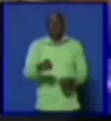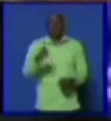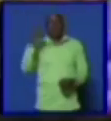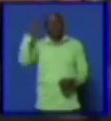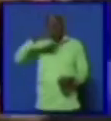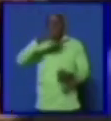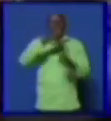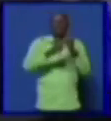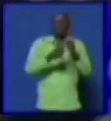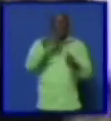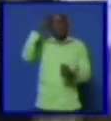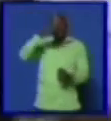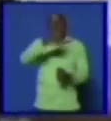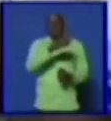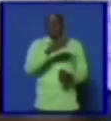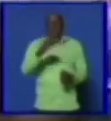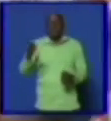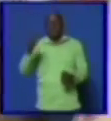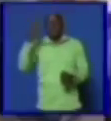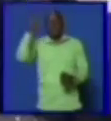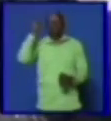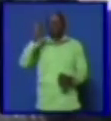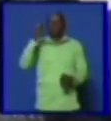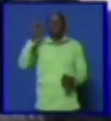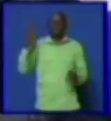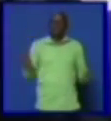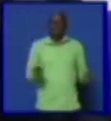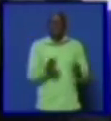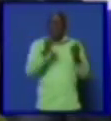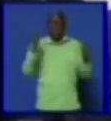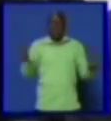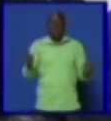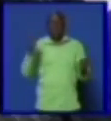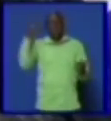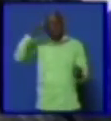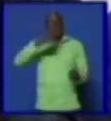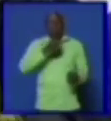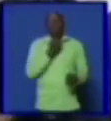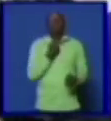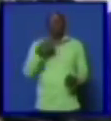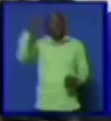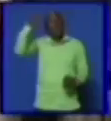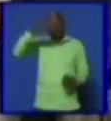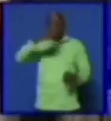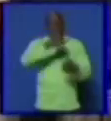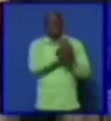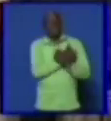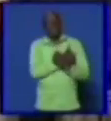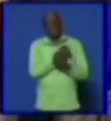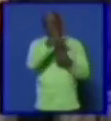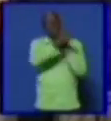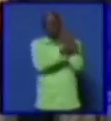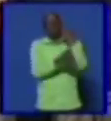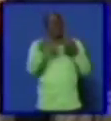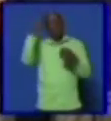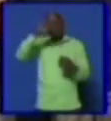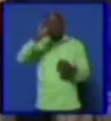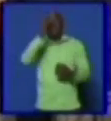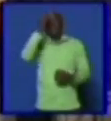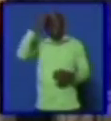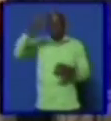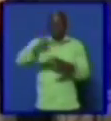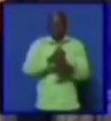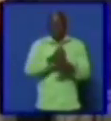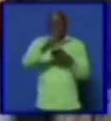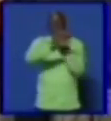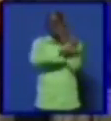aussi pour les Burkinabés de New York, témoins de l'événement, d'étancher leur soif des nouvelles de leur chère patrie à la source du ministre des Affaires étrangères